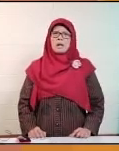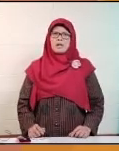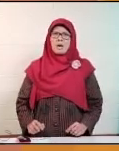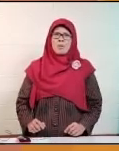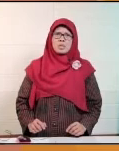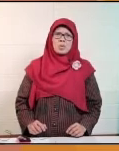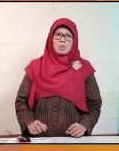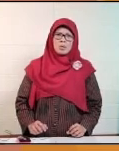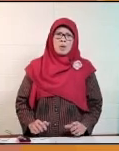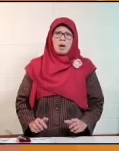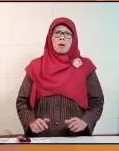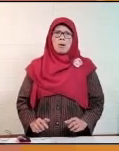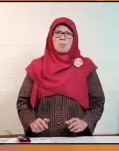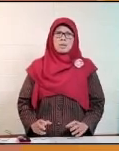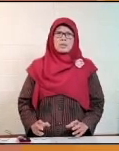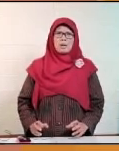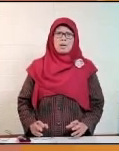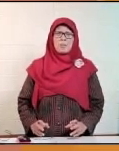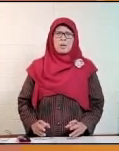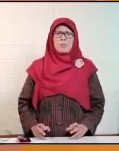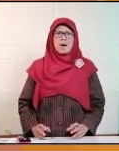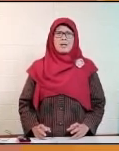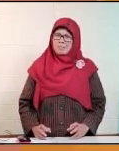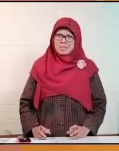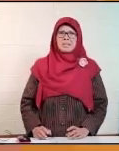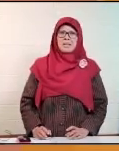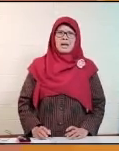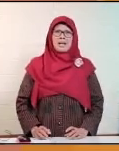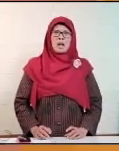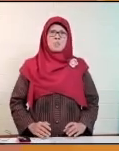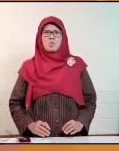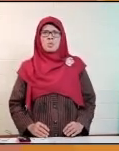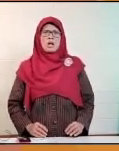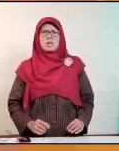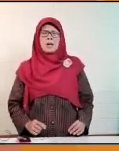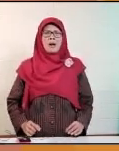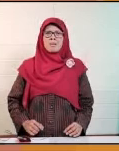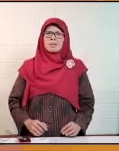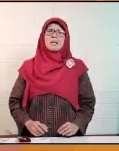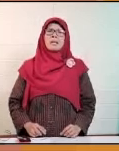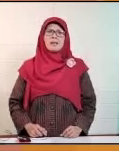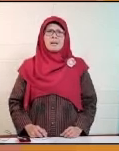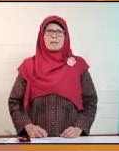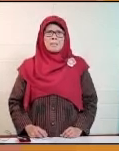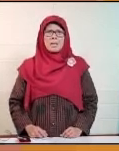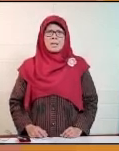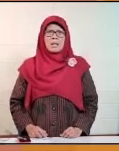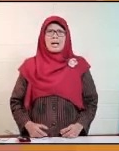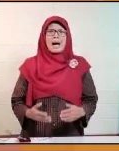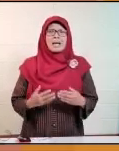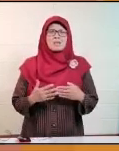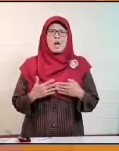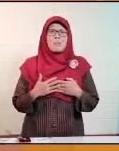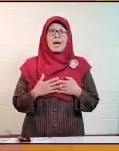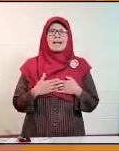nih yang laki-laki ketika mau masuk banyak sekali anak perempuan bisa Jadi kalian lalu mundur enggak jadi ah nanti nyari teman